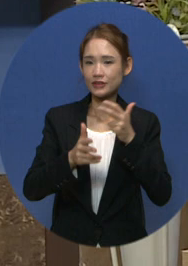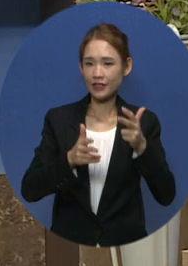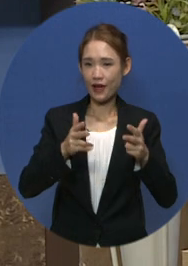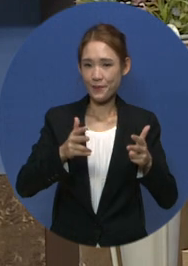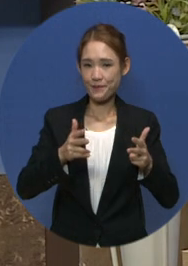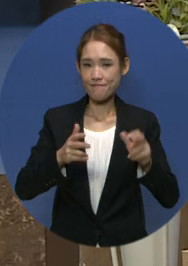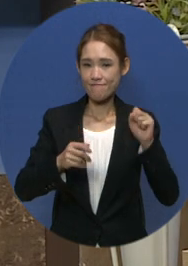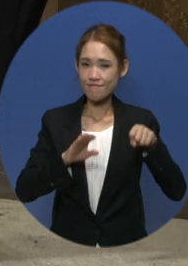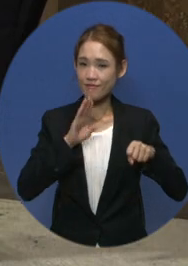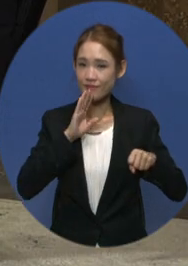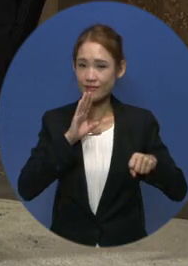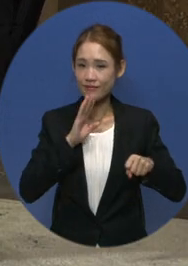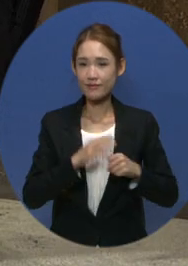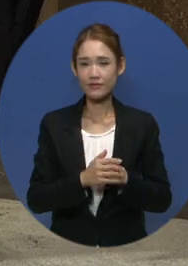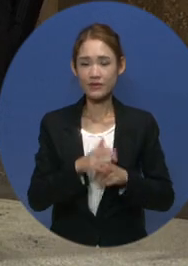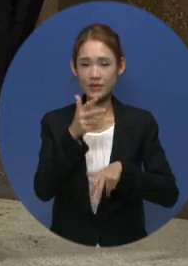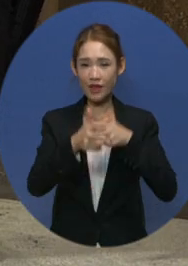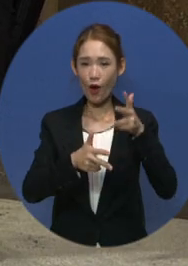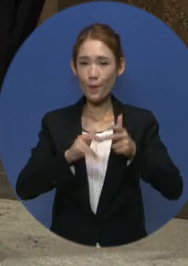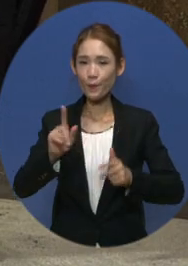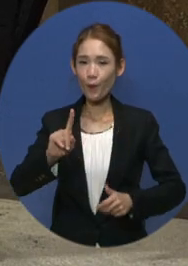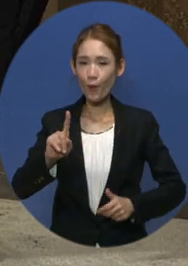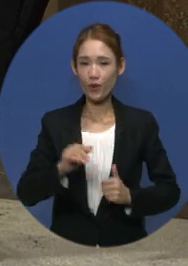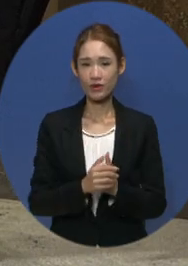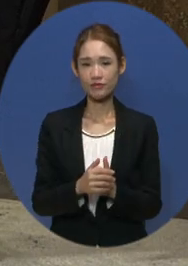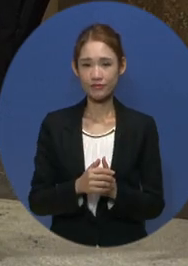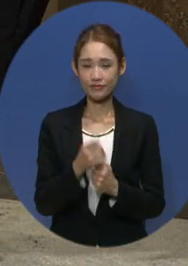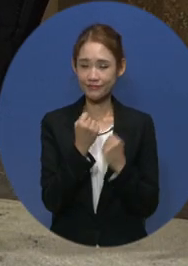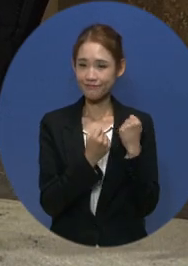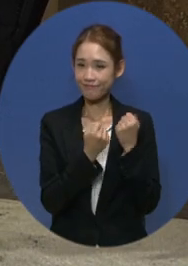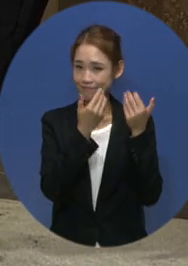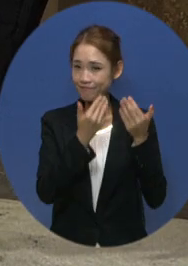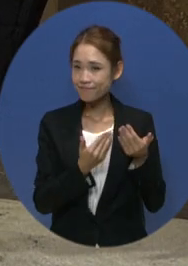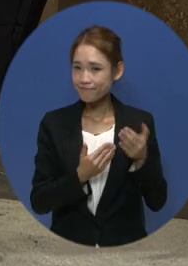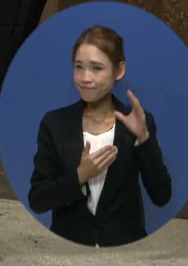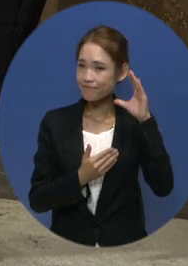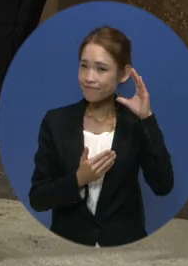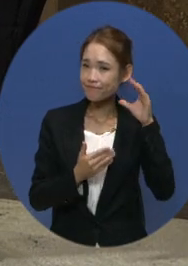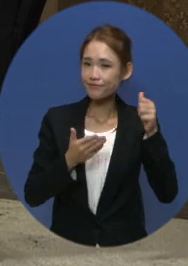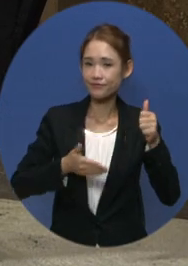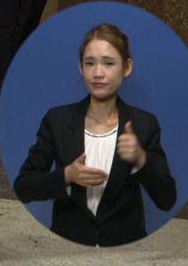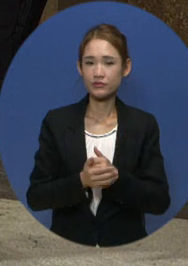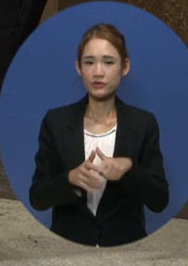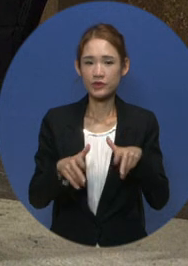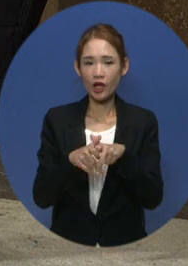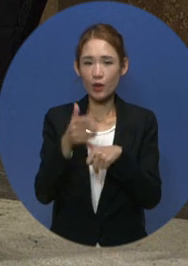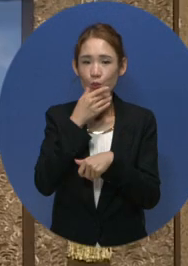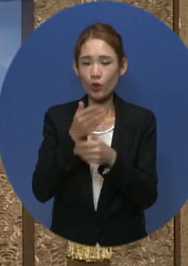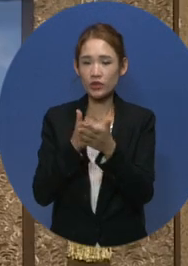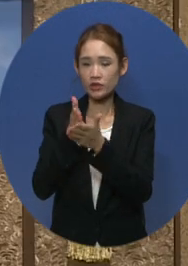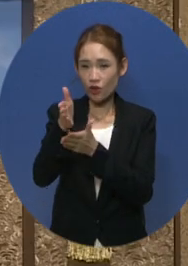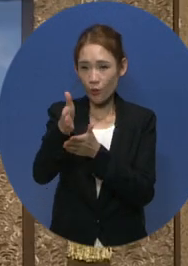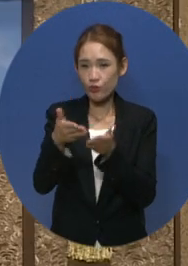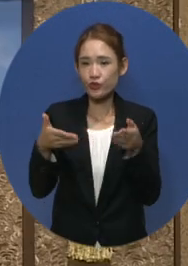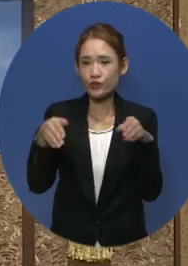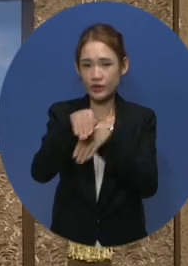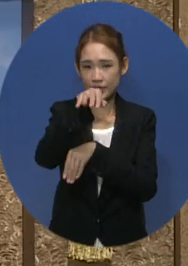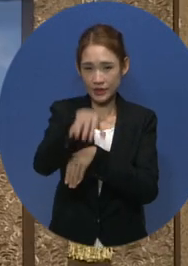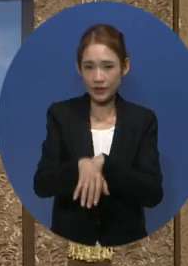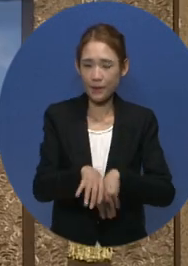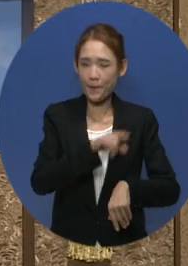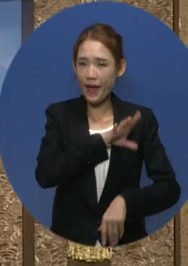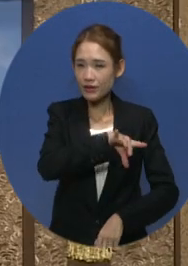있는데요. 이 어떤 사업들이 있는지 네. 말씀 부탁드리겠습니다. 그러니까 저희가 이제 원래 장애인복지 전문기관이니까 네.